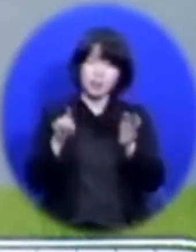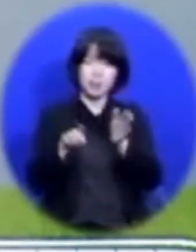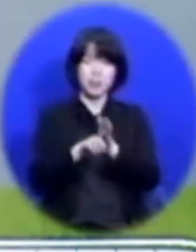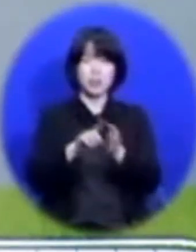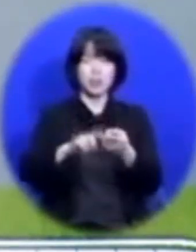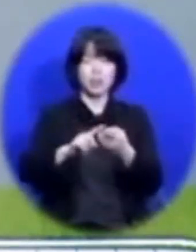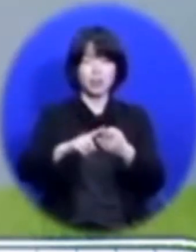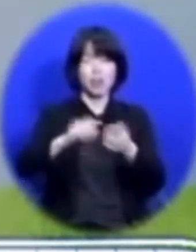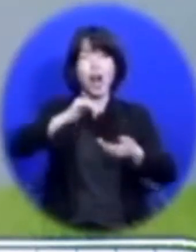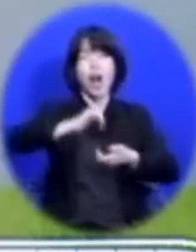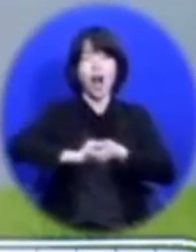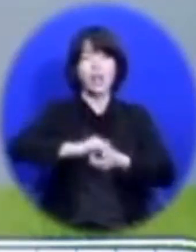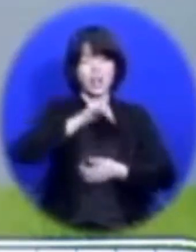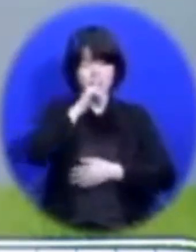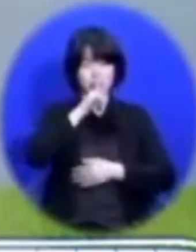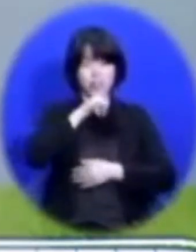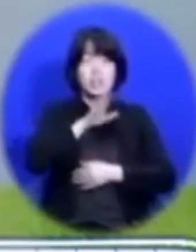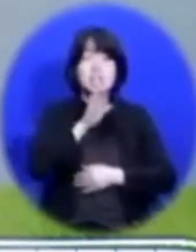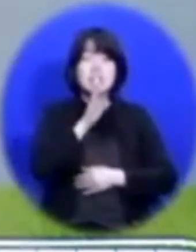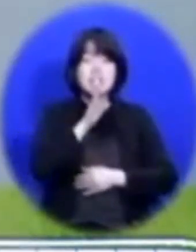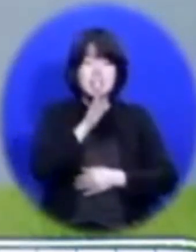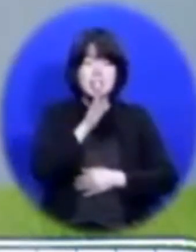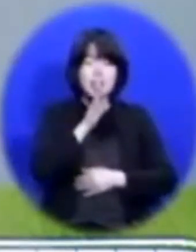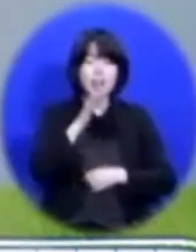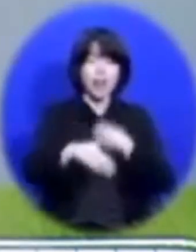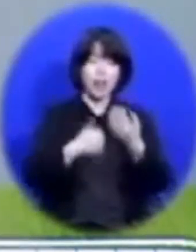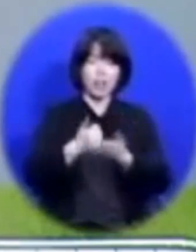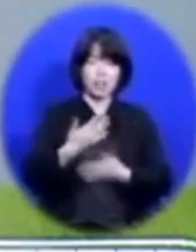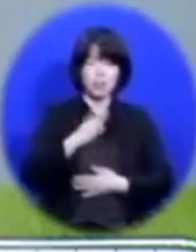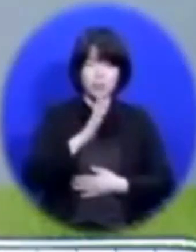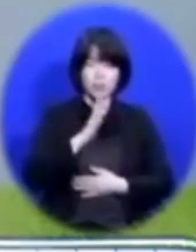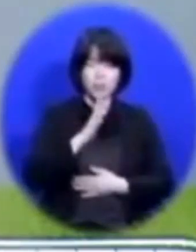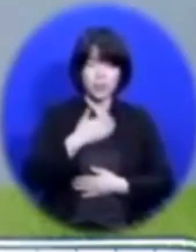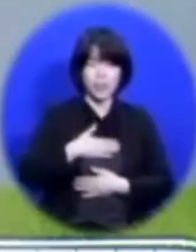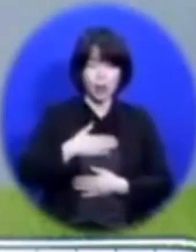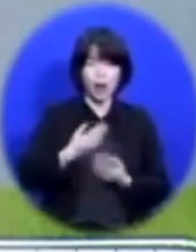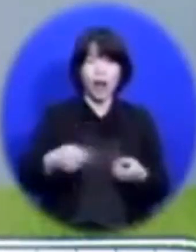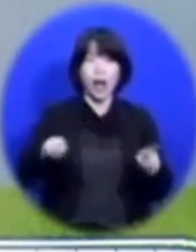하게믿는것에는한계가있다. 하나님